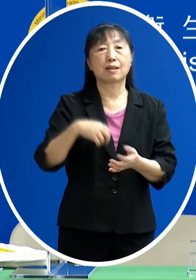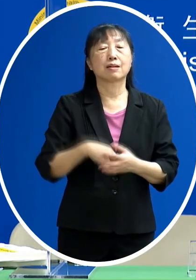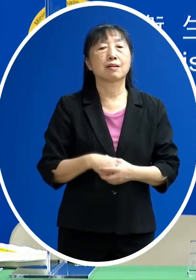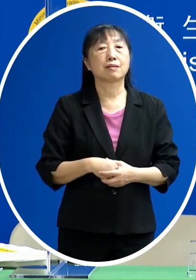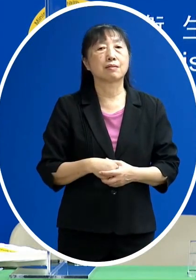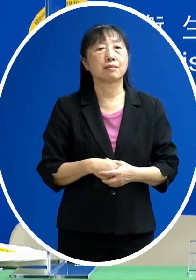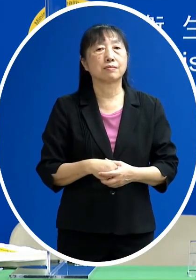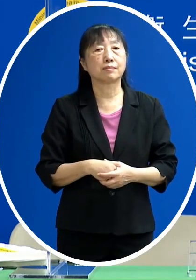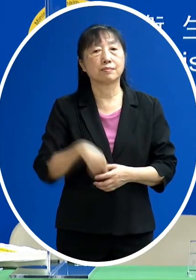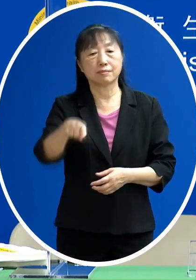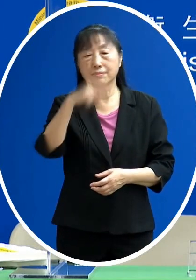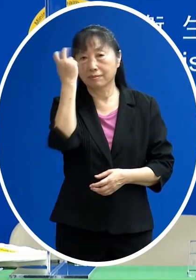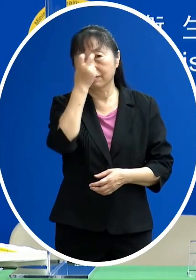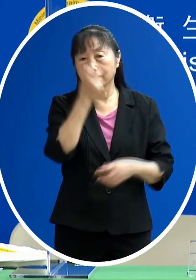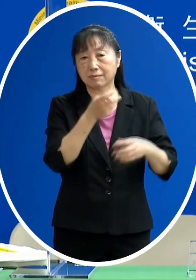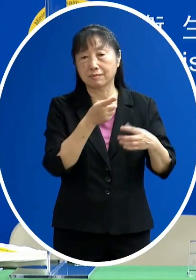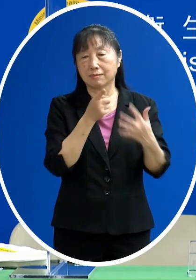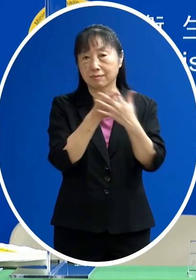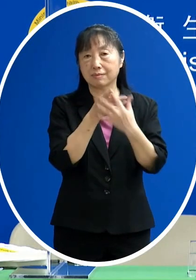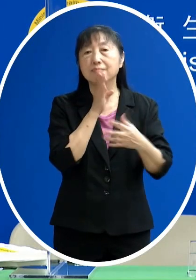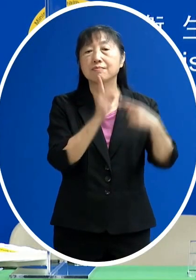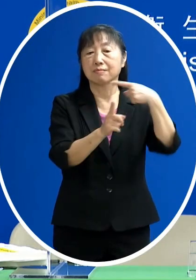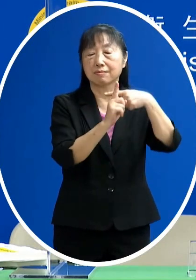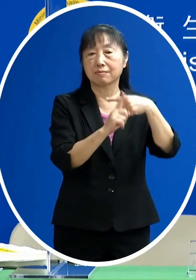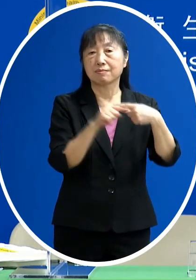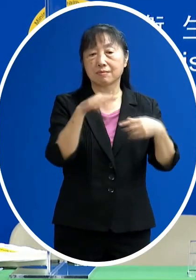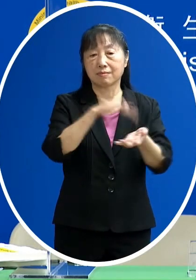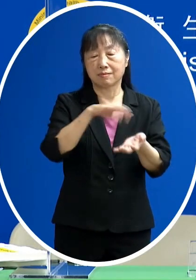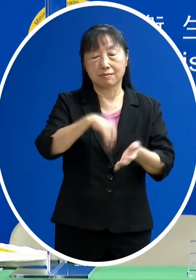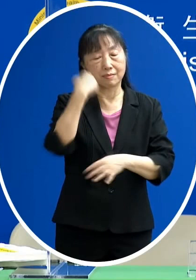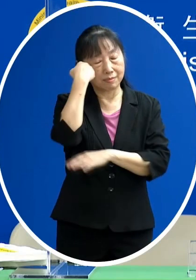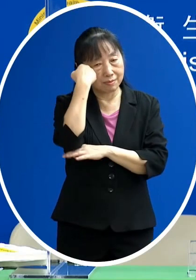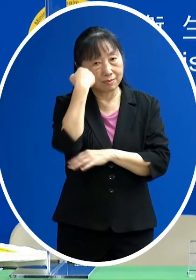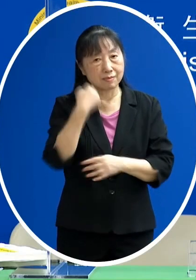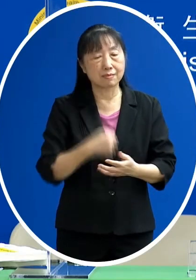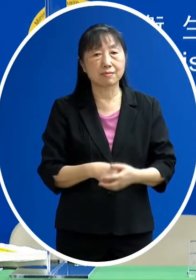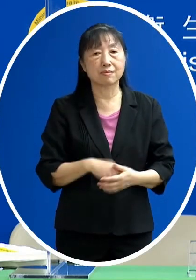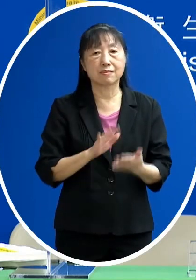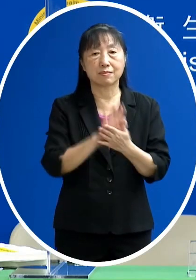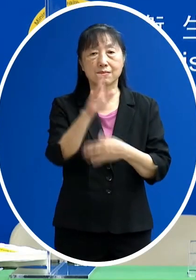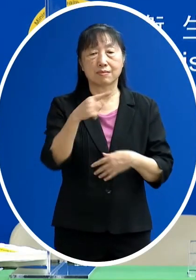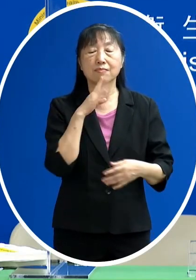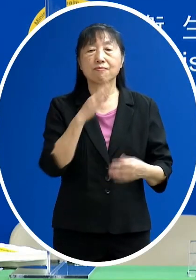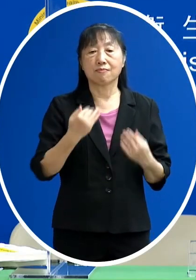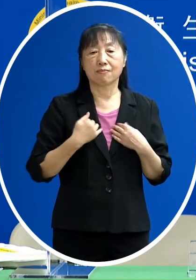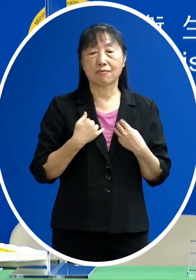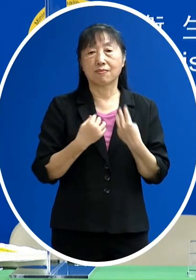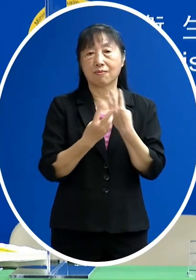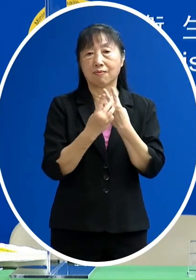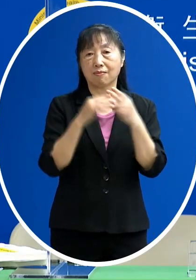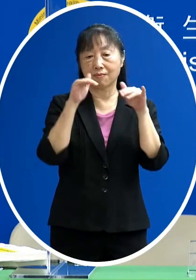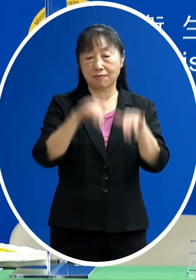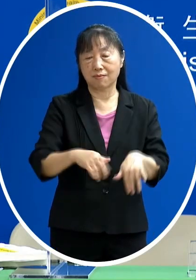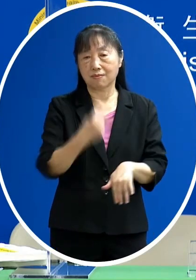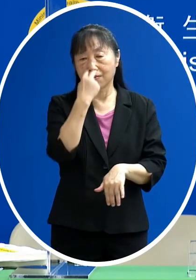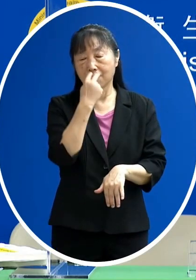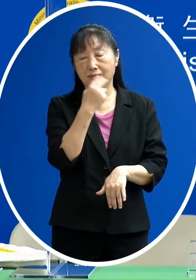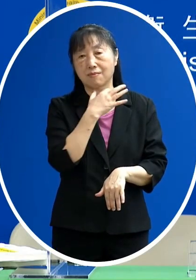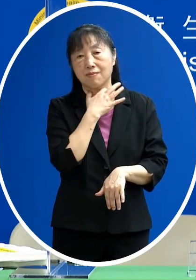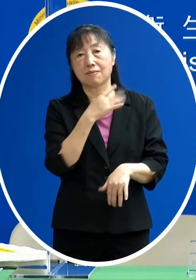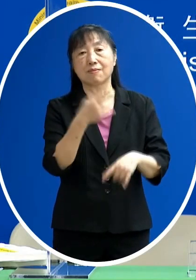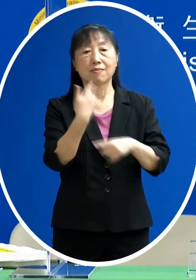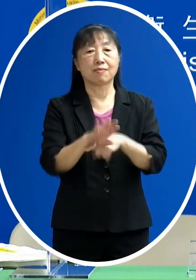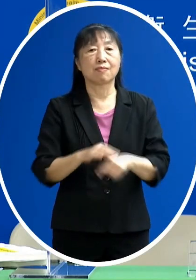面检验确诊，那住院当中不幸因为肺炎病呼吸衰竭的一个关系，那过